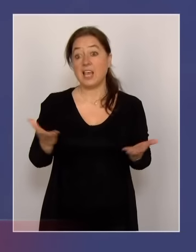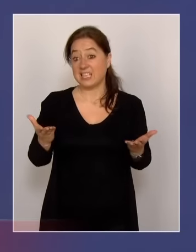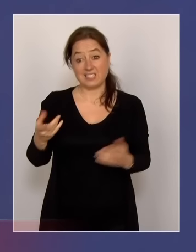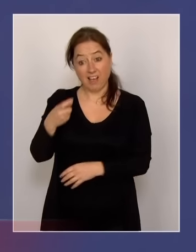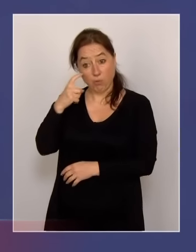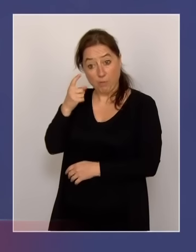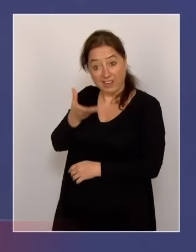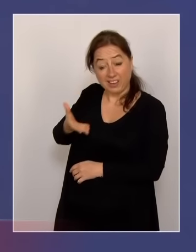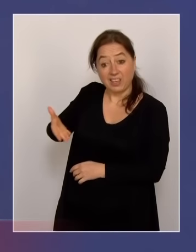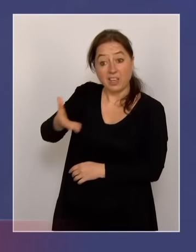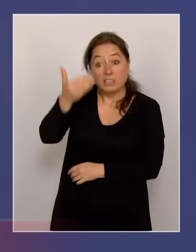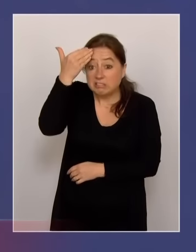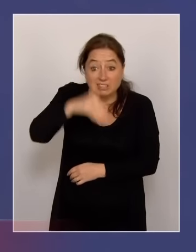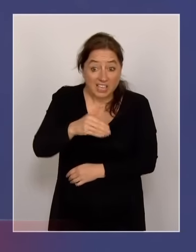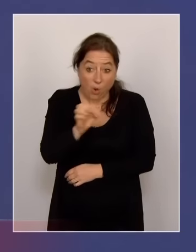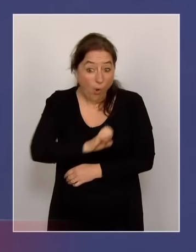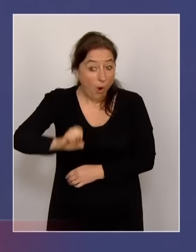documenter la gravité de mon propos.